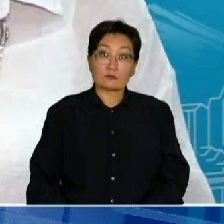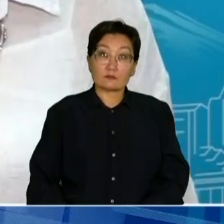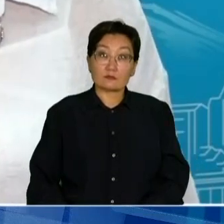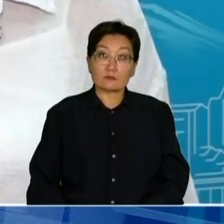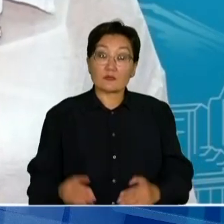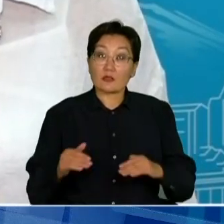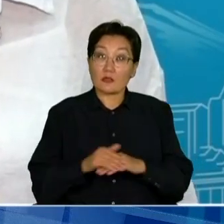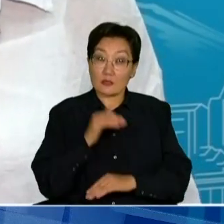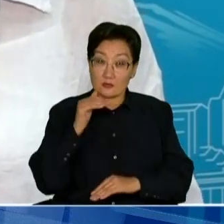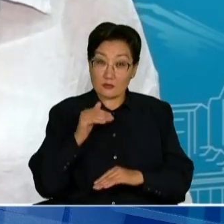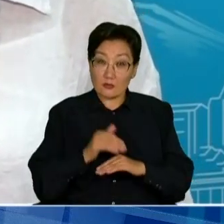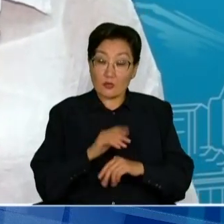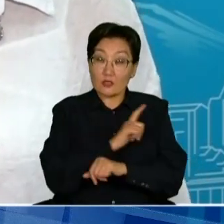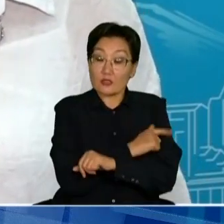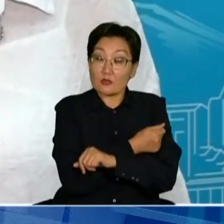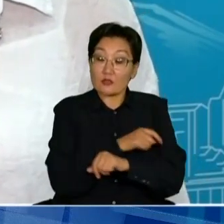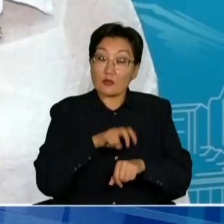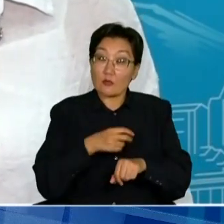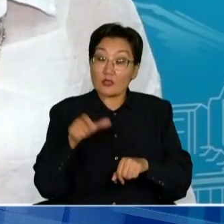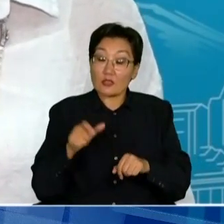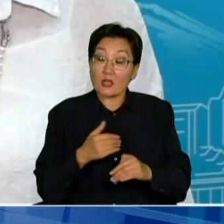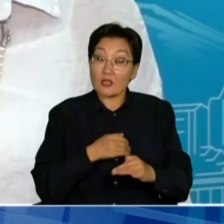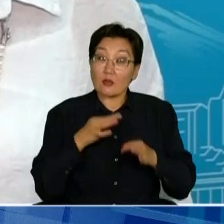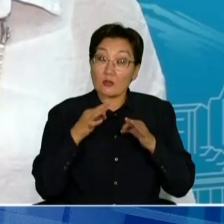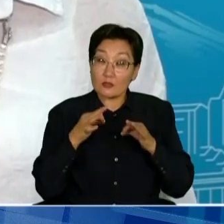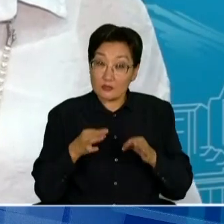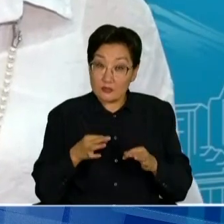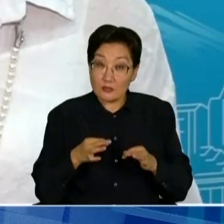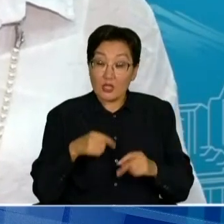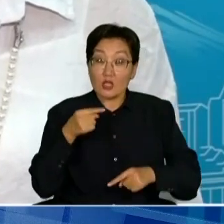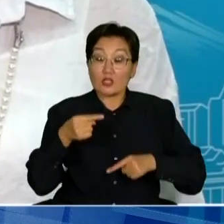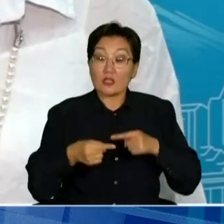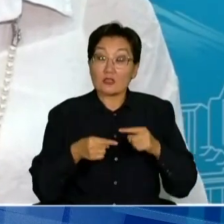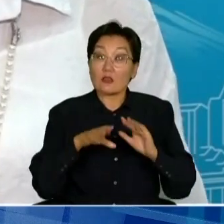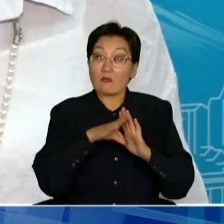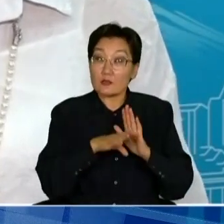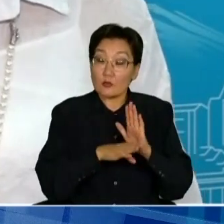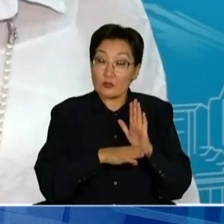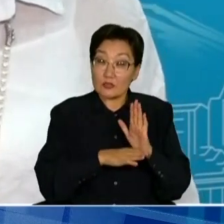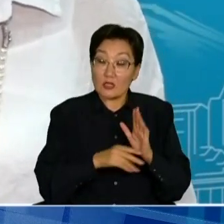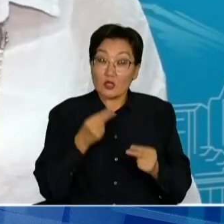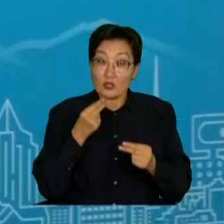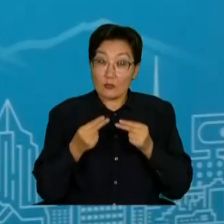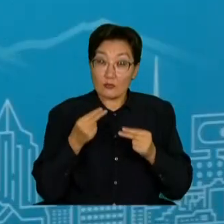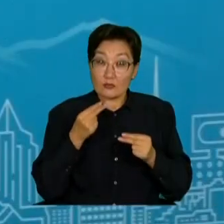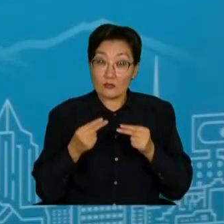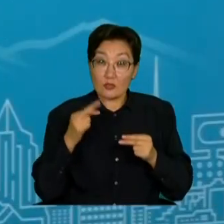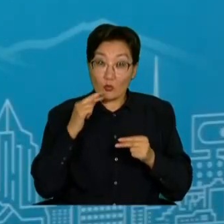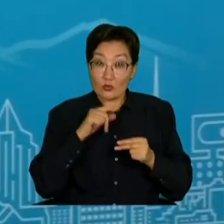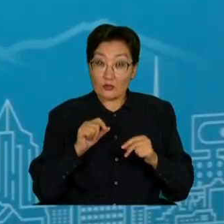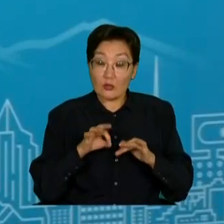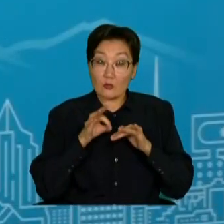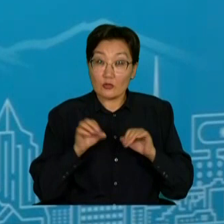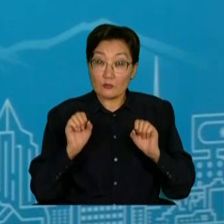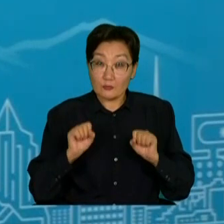Қайырлы кеш. Санитарлық дәрігер ретінде айта кететін болсам, келесідей факторлер тағамнан улануға алып